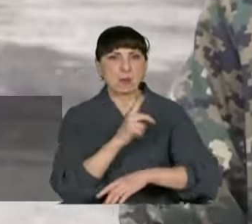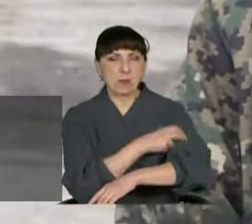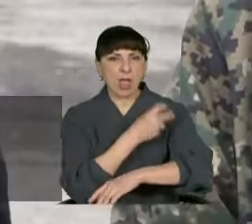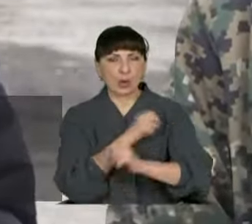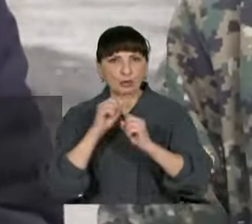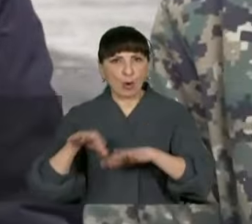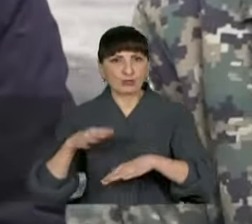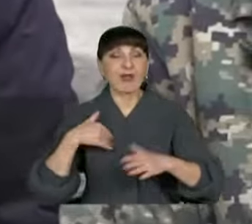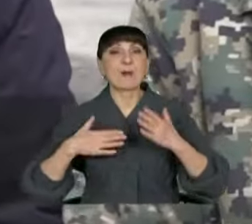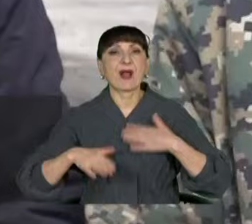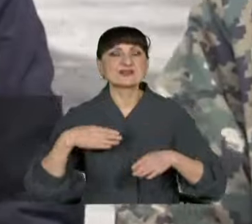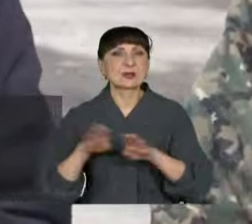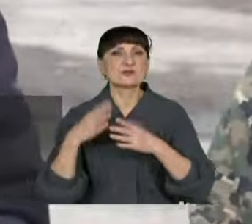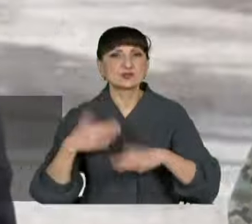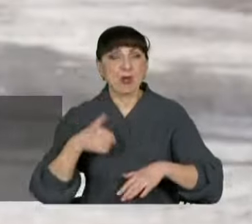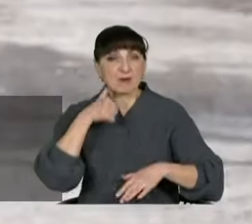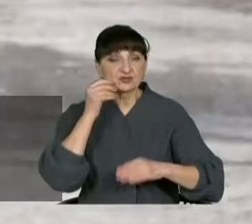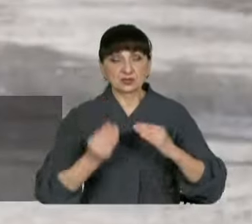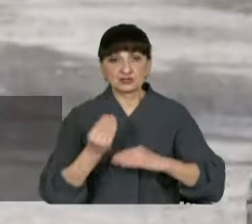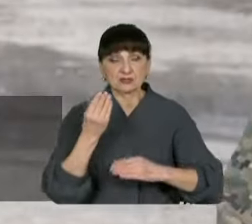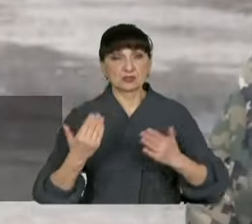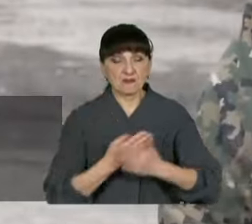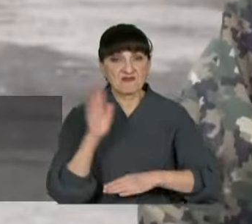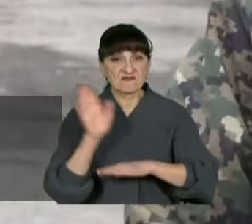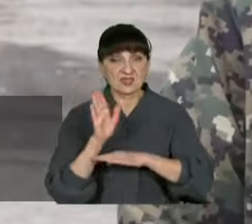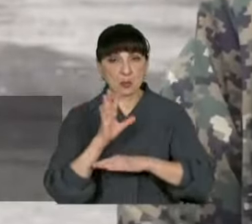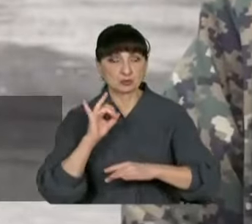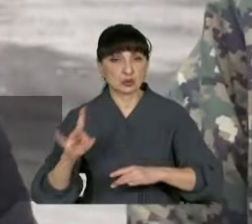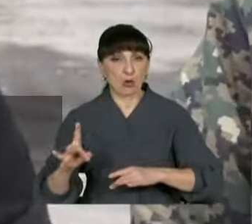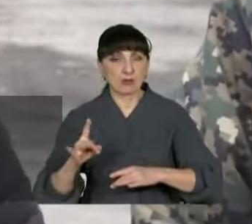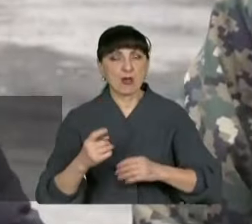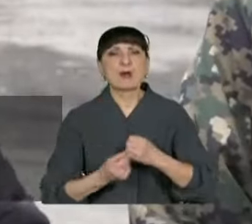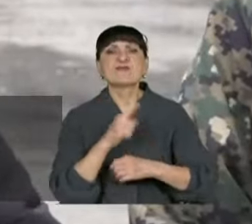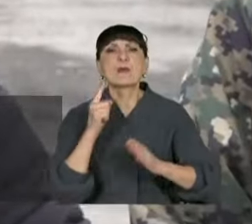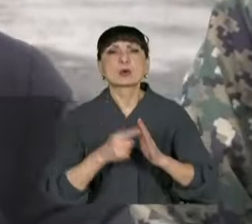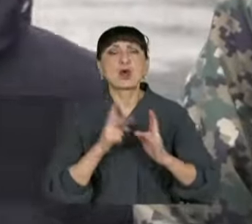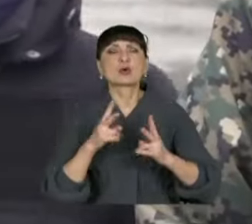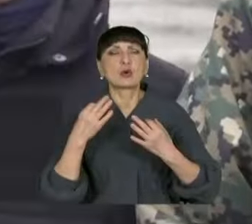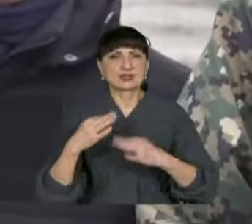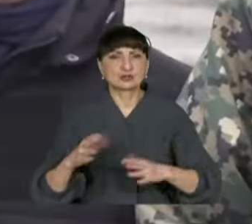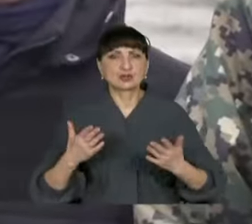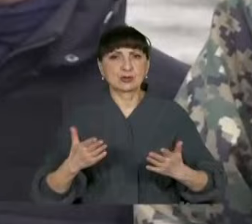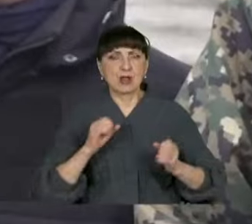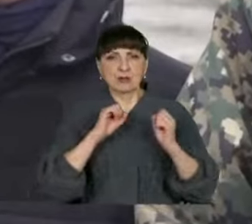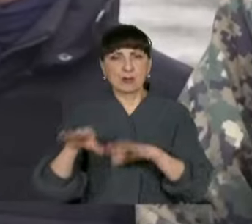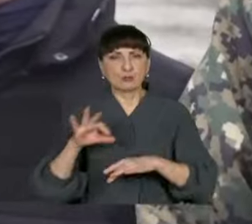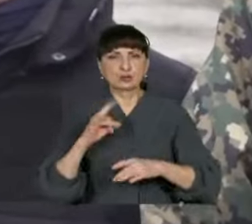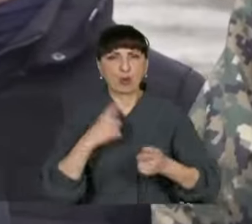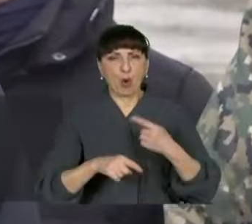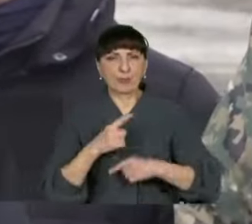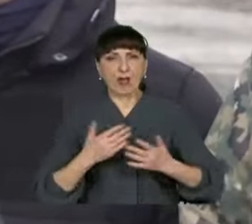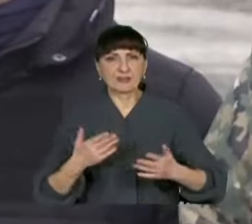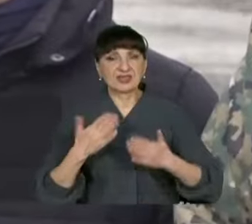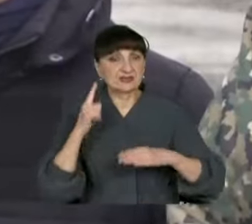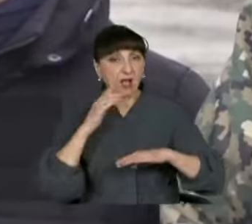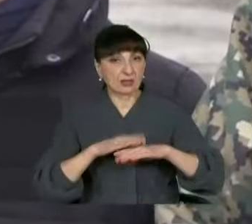Тогда мы обрадовались. Вчера в нашем чате вновь появилось видео с кучей мусора. Возникает вопрос, кто дал разрешение на отгрузку этих отходов, если